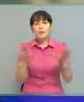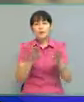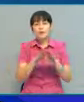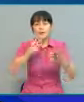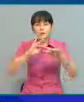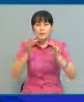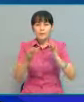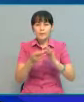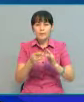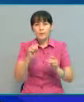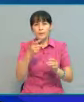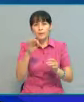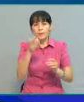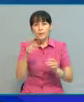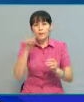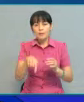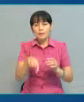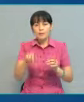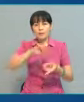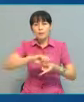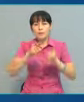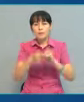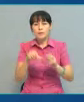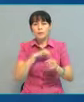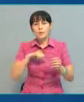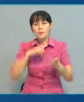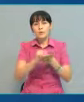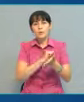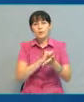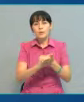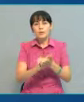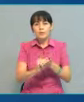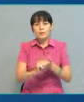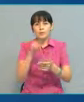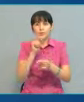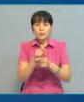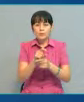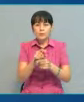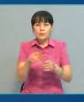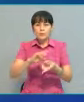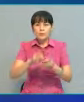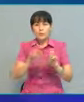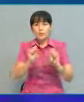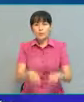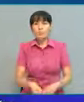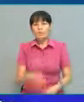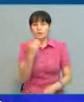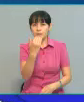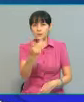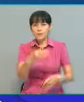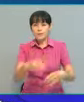сілтеме арқылы Атамекен академиясының бетіне өтіп, жеке құжаттармен қоса жүктесе болғаны. Сіздің